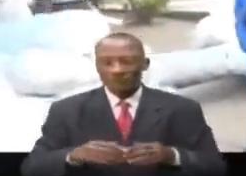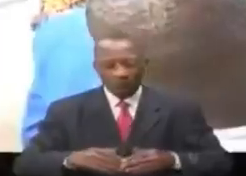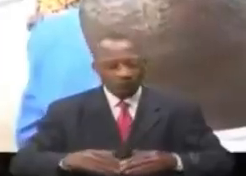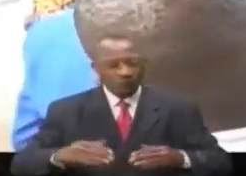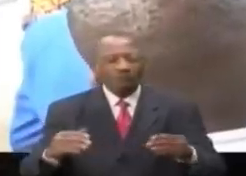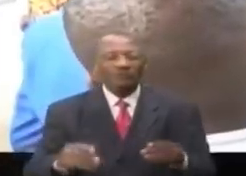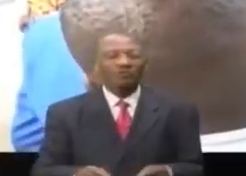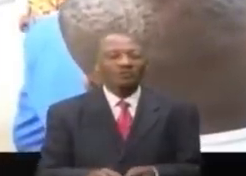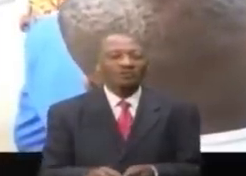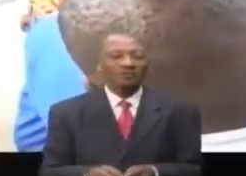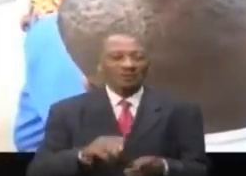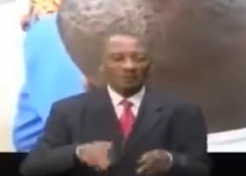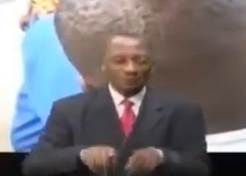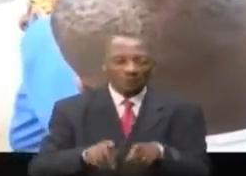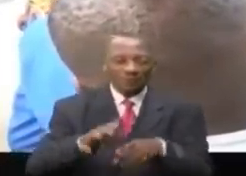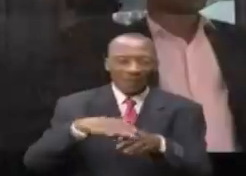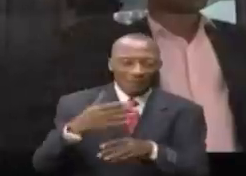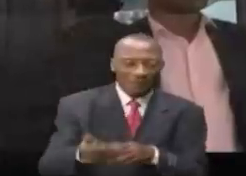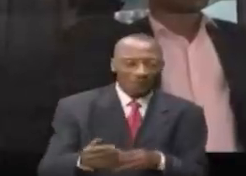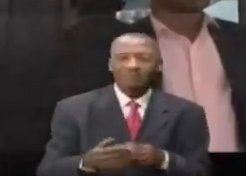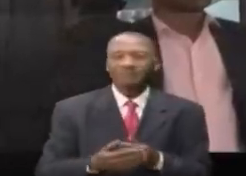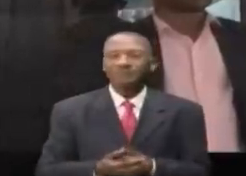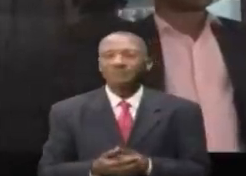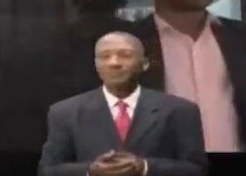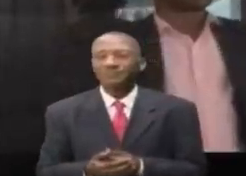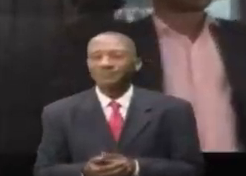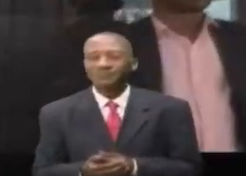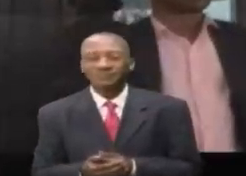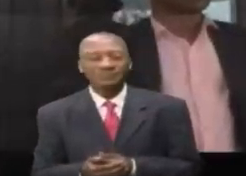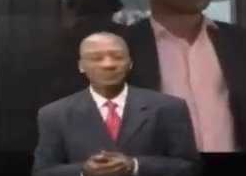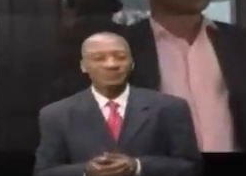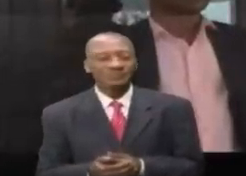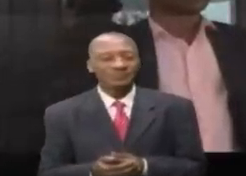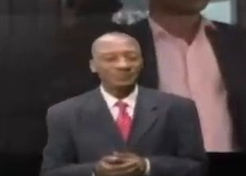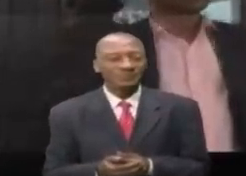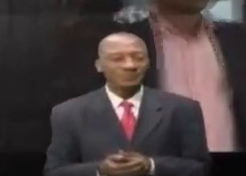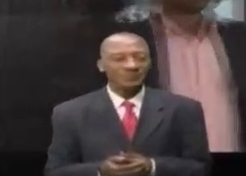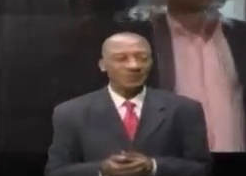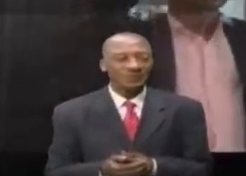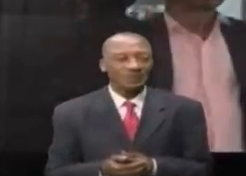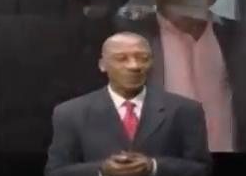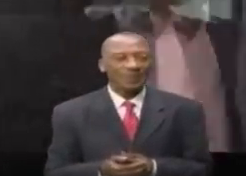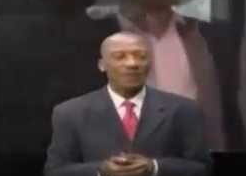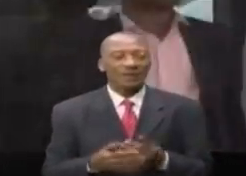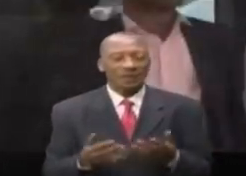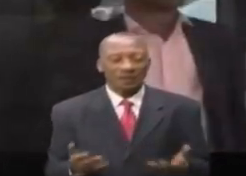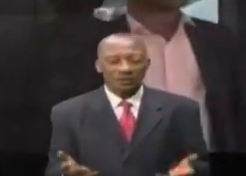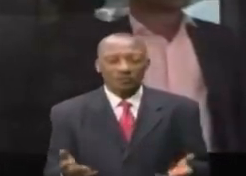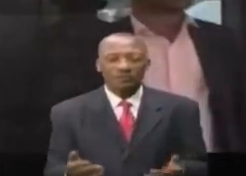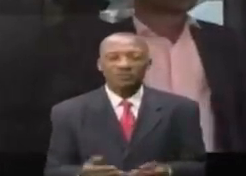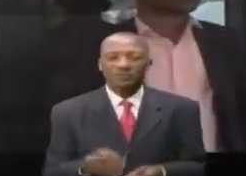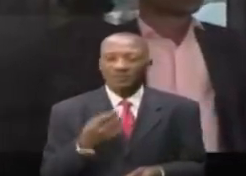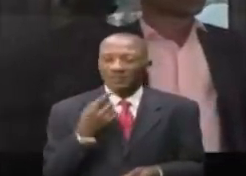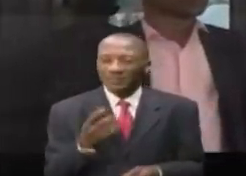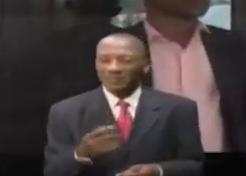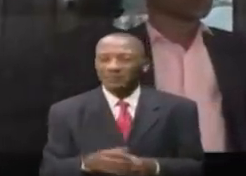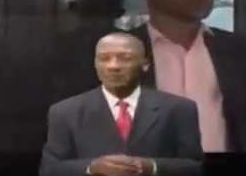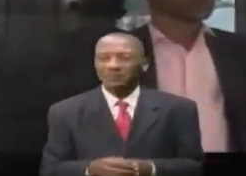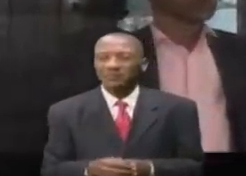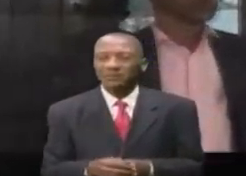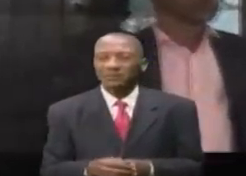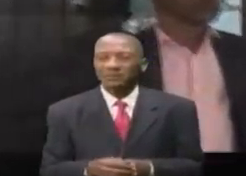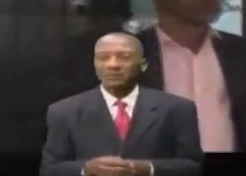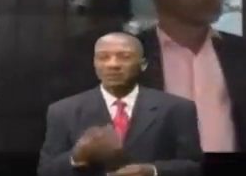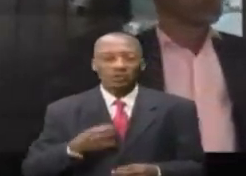cérémonie de clôture de ce projet. Je félicite la direction du centre pour la formation que vous faites